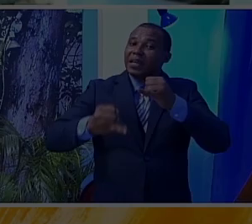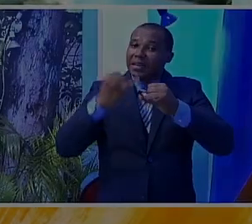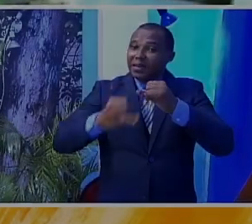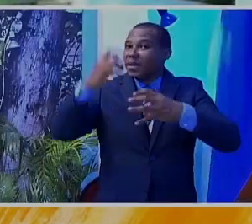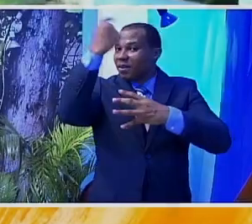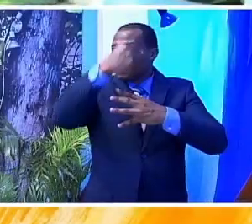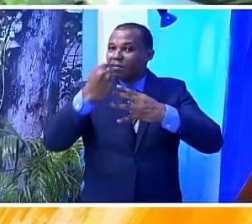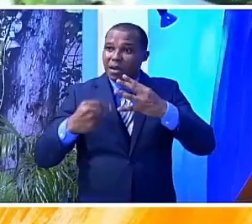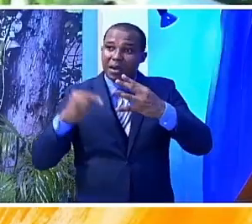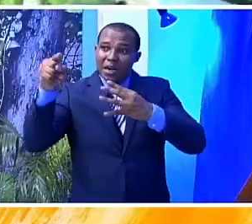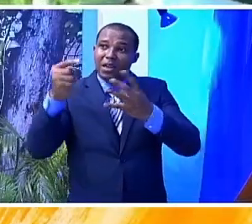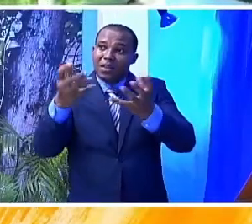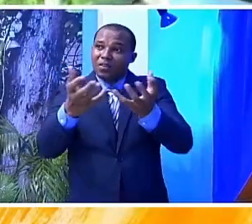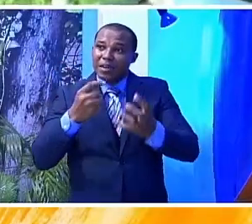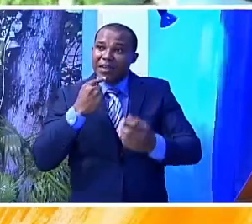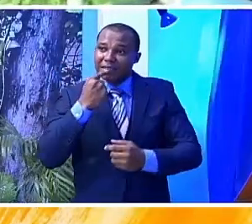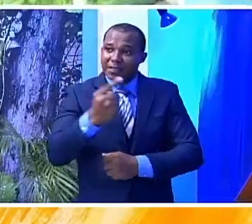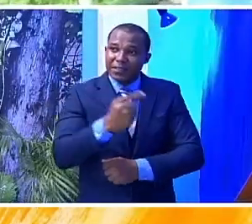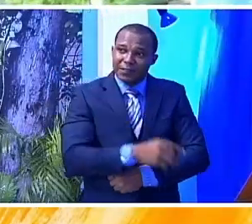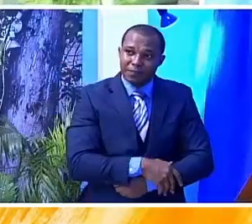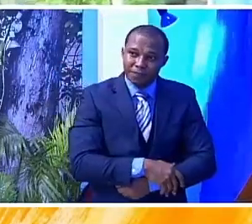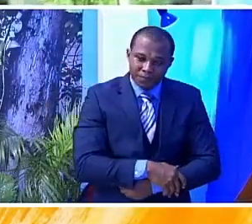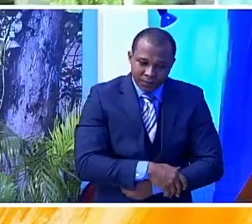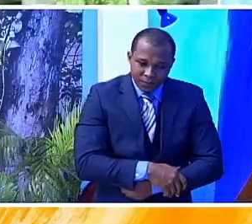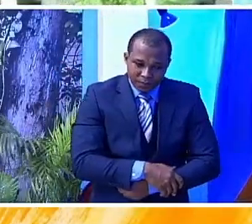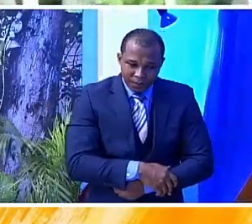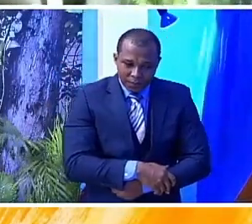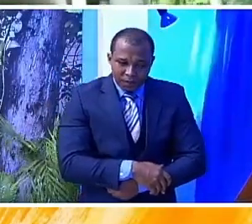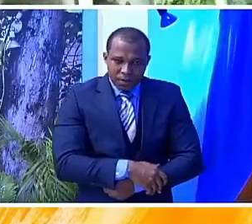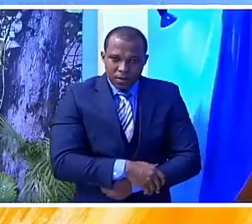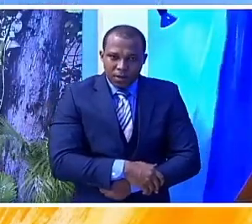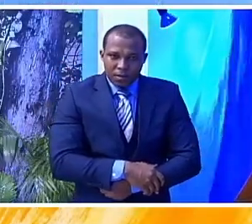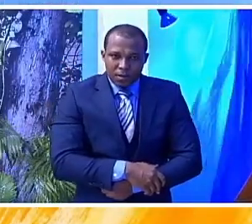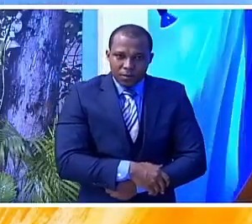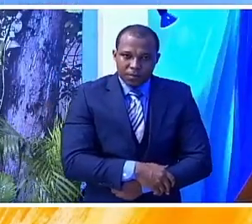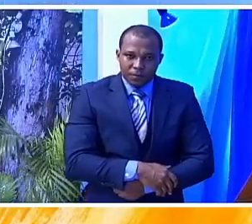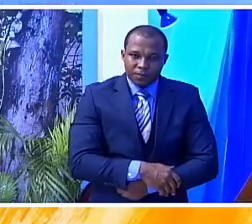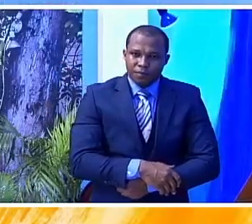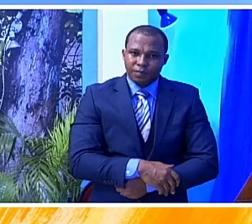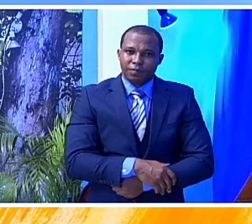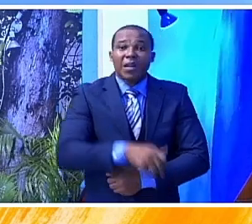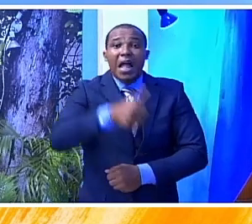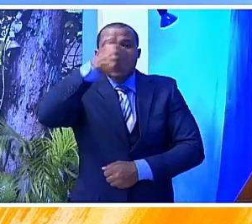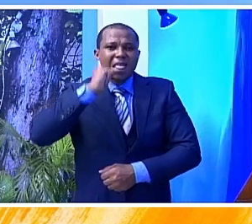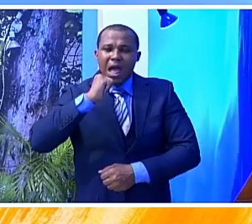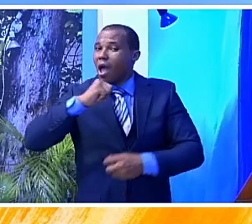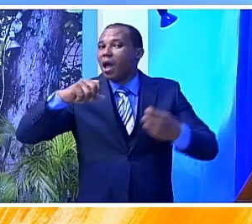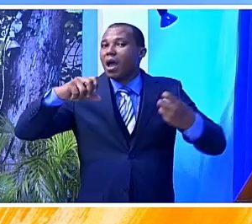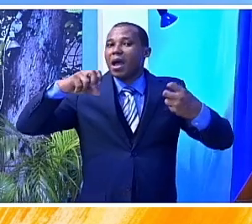t'adorer. Prendre directement dans l'événement qui arrivait pays en hier.